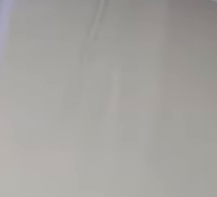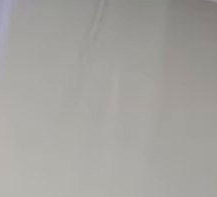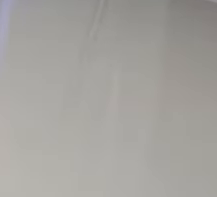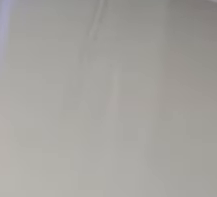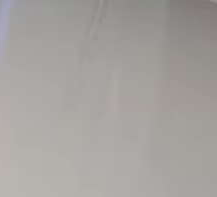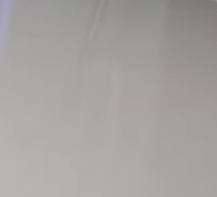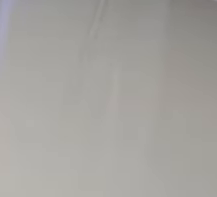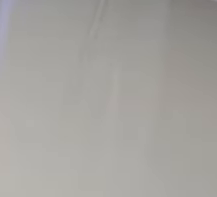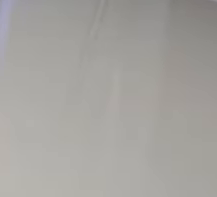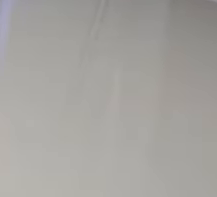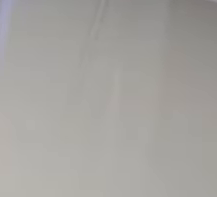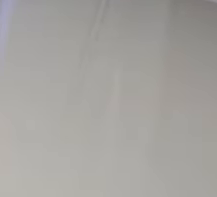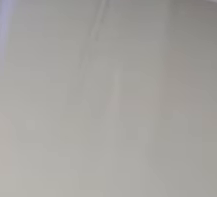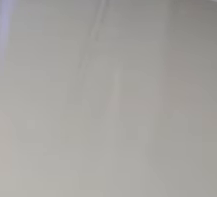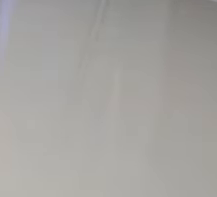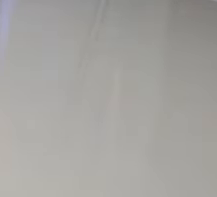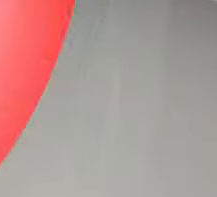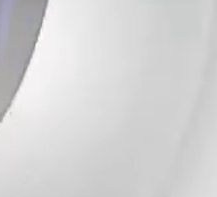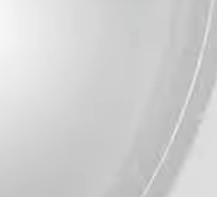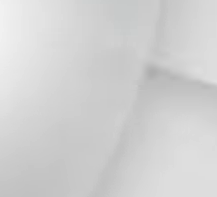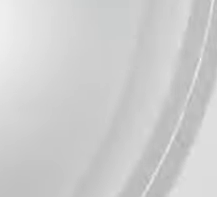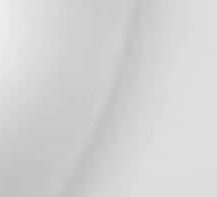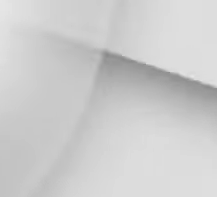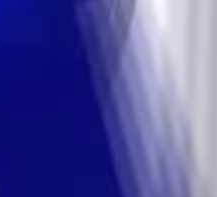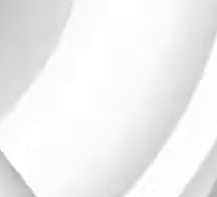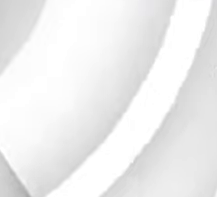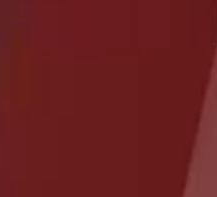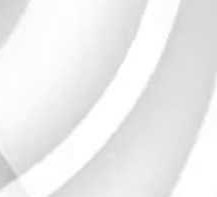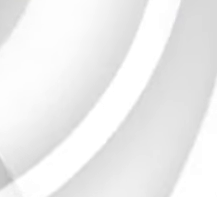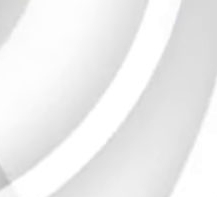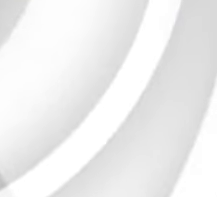sa pagbabalik ng TV Patrol.